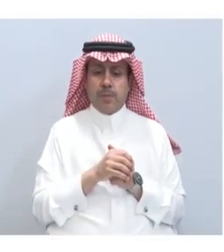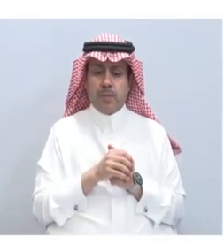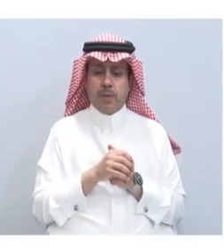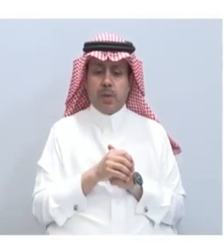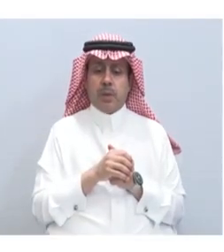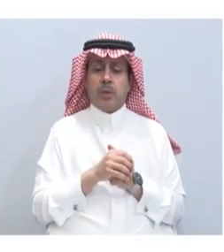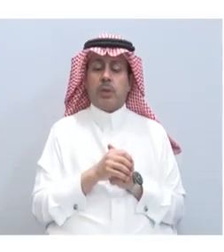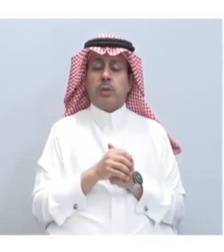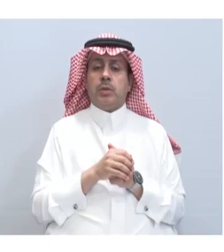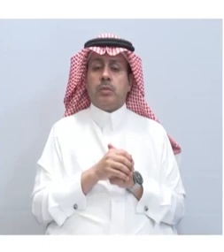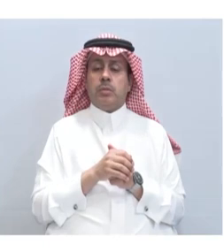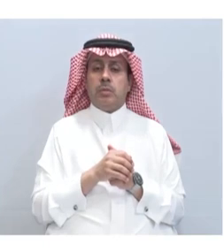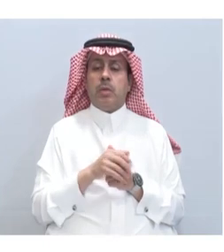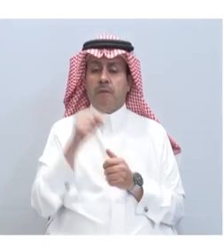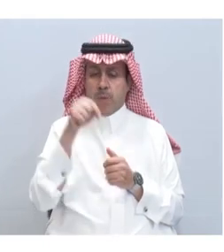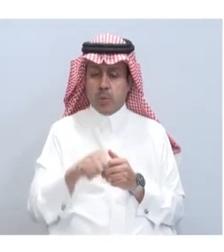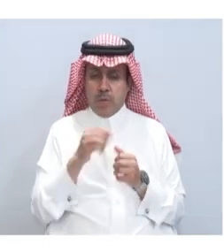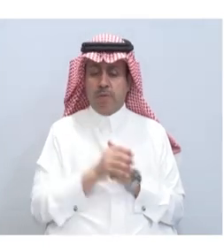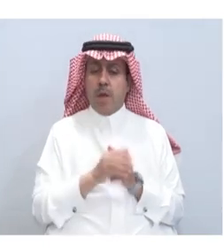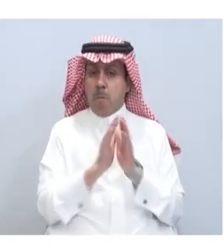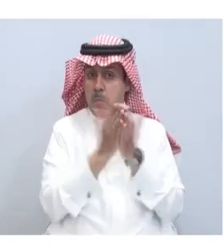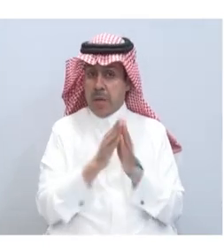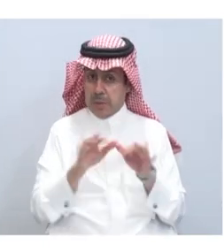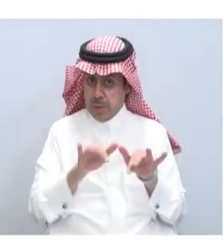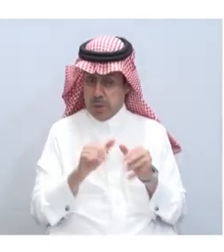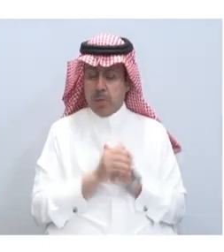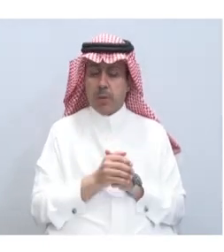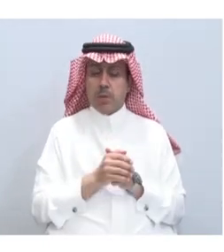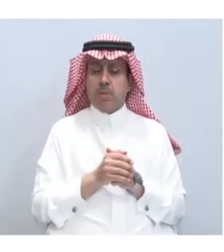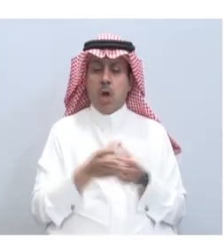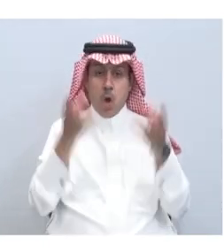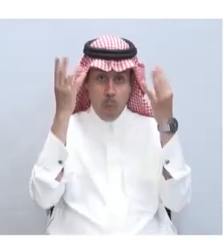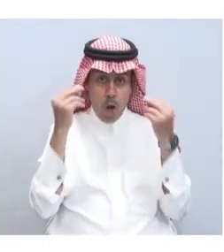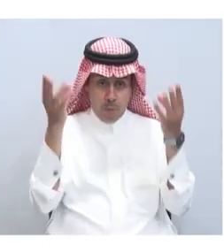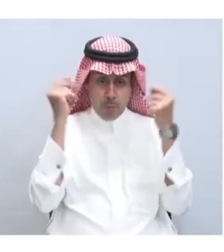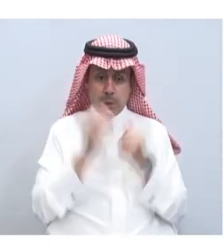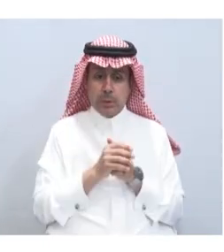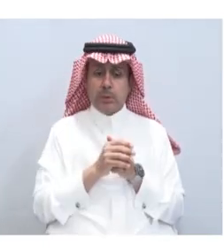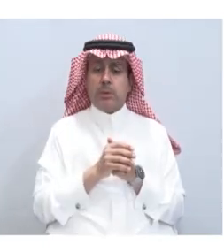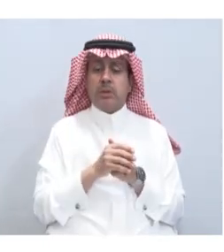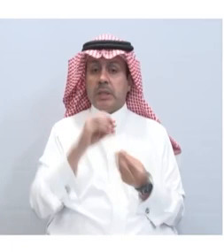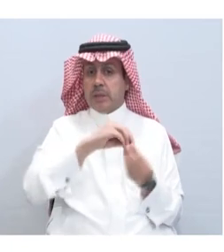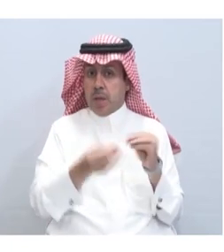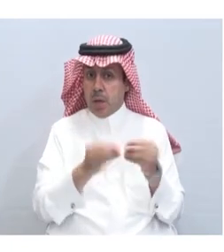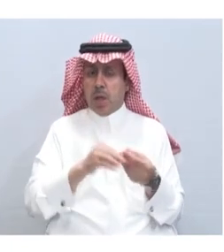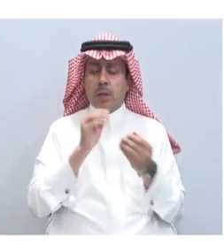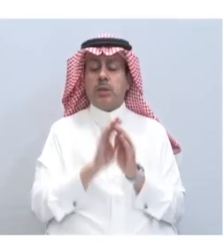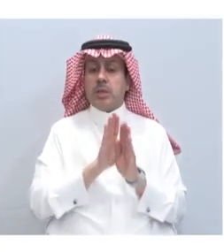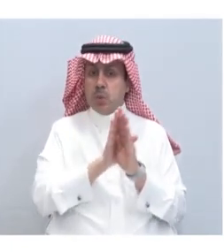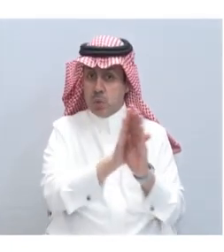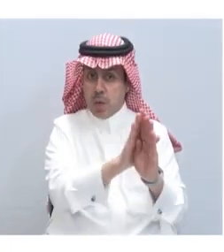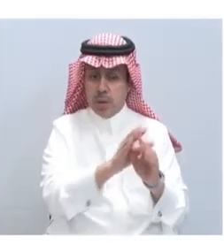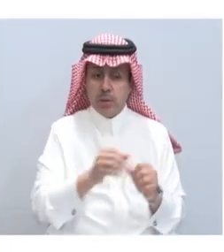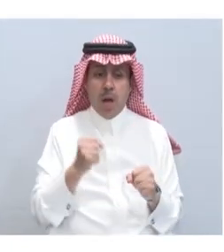حيث توفر المكتبات ومراكز المعلومات العديد من التقنيات التي تساعدها على اداء